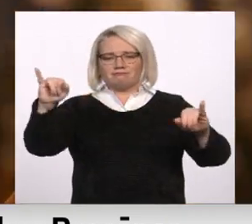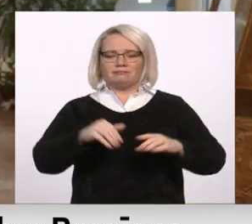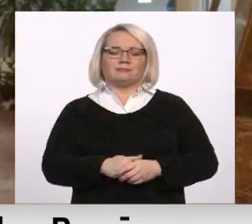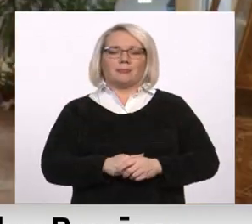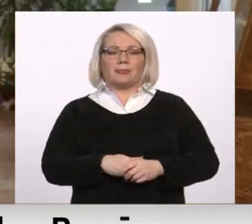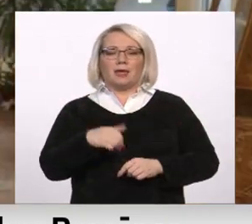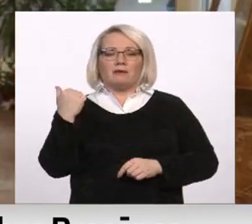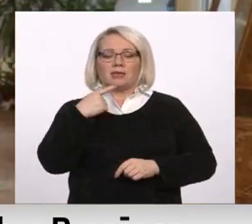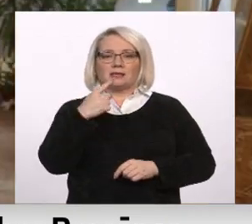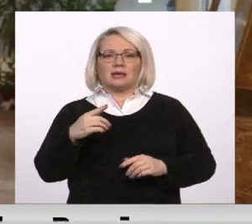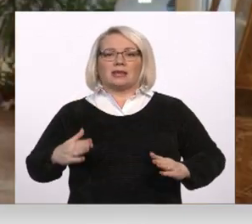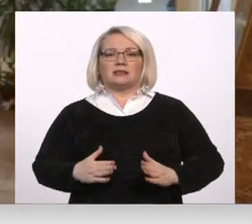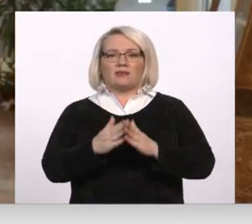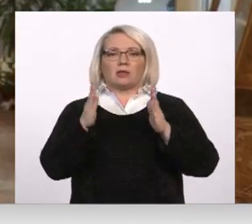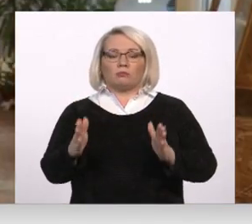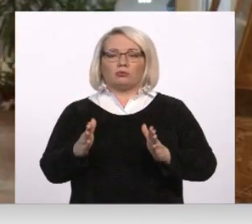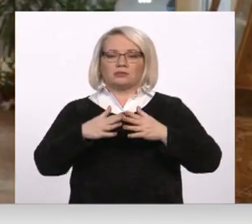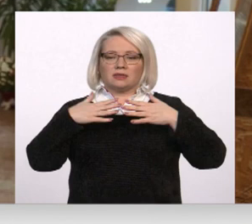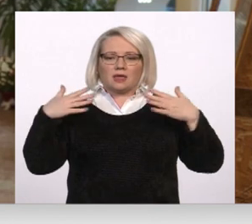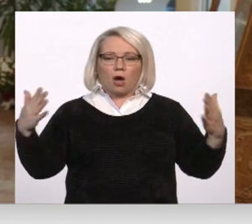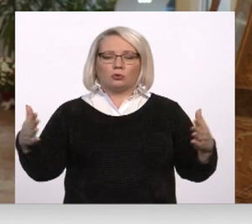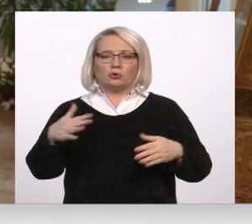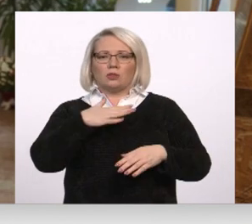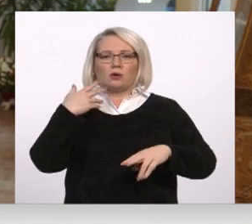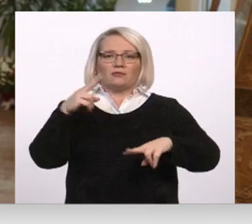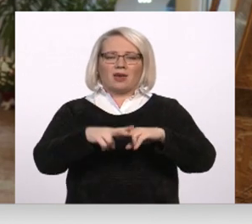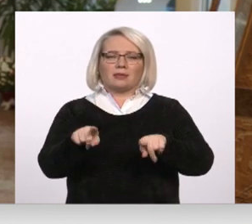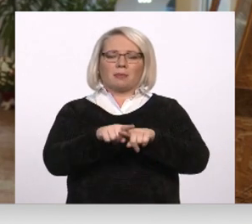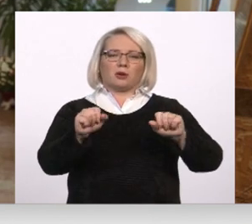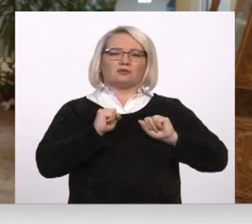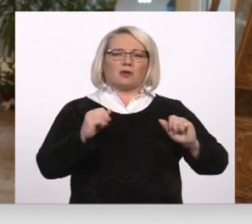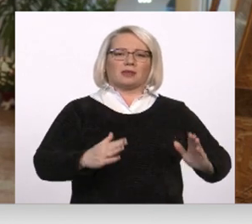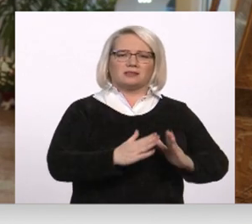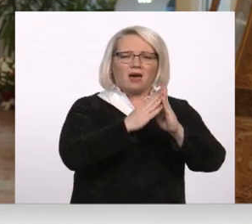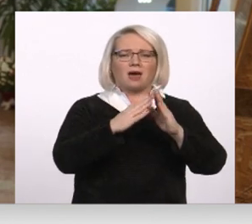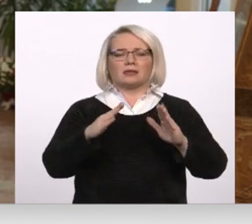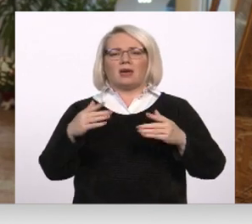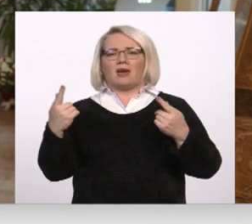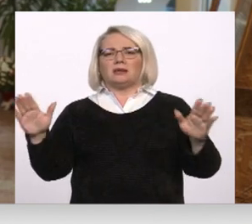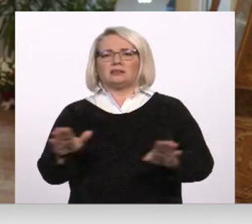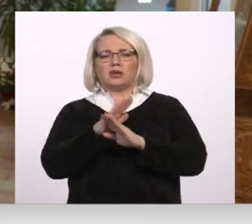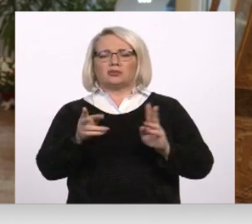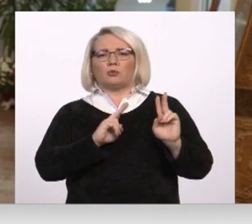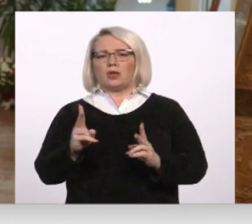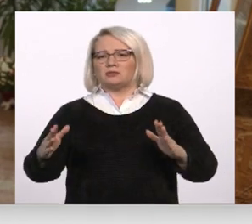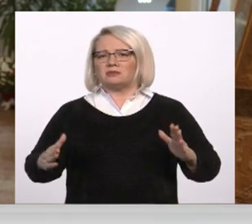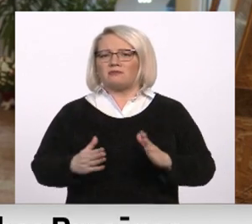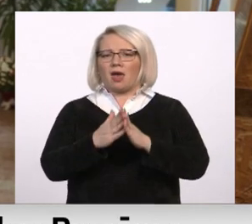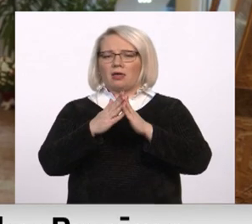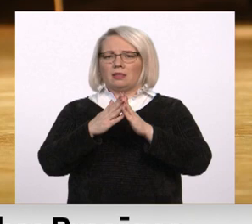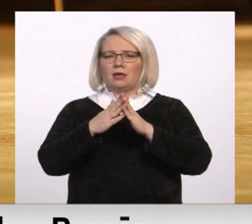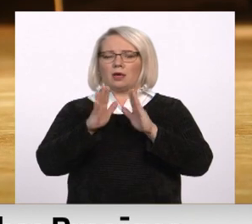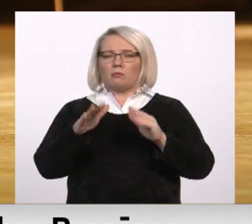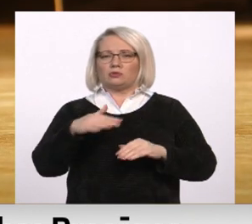šie svētki būs ļoti daudz un ļoti daudzās vietās, tāpat kā sporta svētki vai dziesmu un deju visādi konkursi,